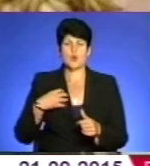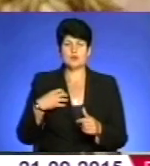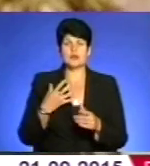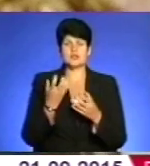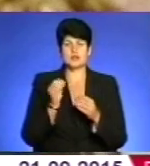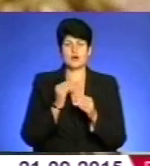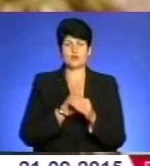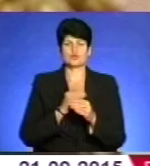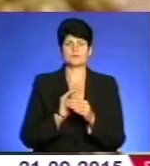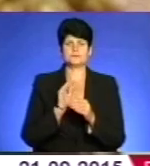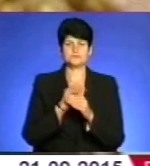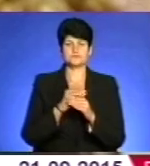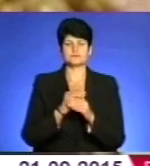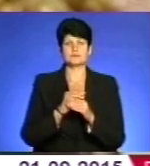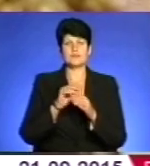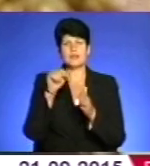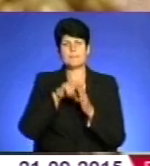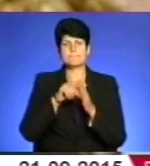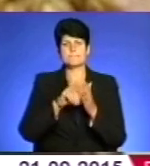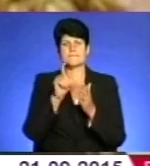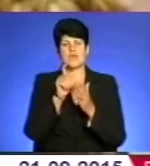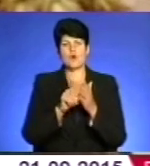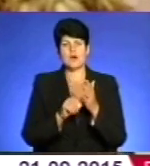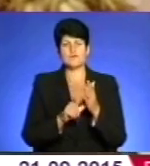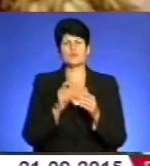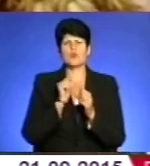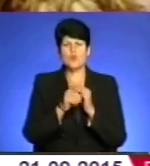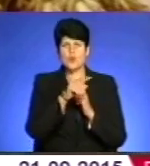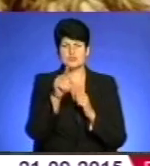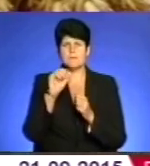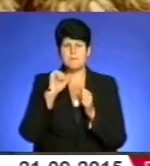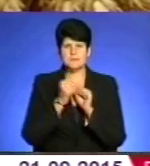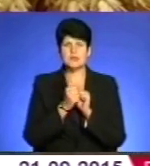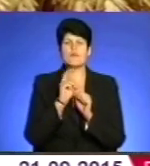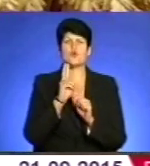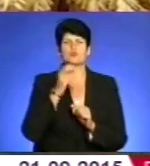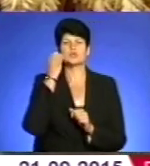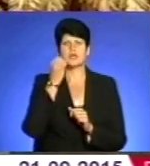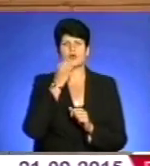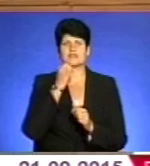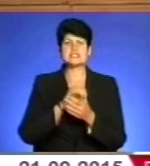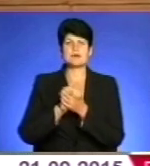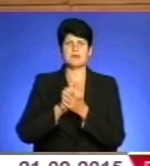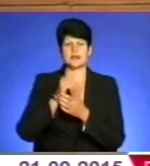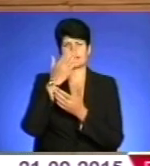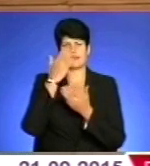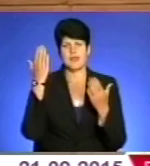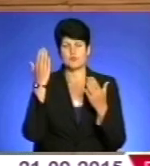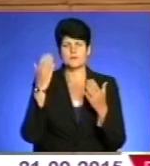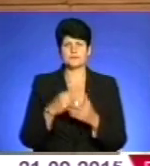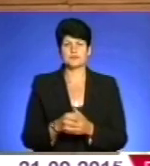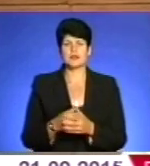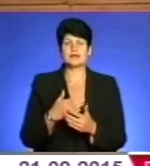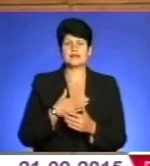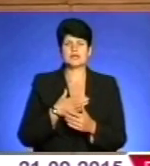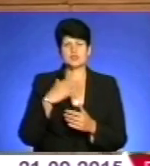доповнити біографічними довідками, щоб кожен відвідувач пам'ятав, кому завдячує мирним небом. Наша ідея якраз полягає в тому, щоб